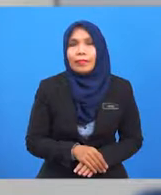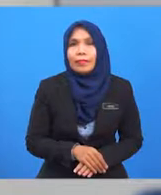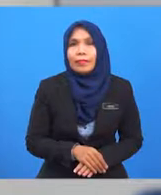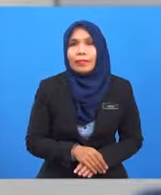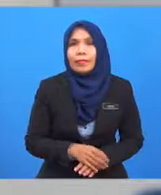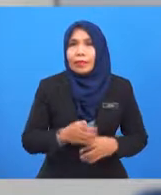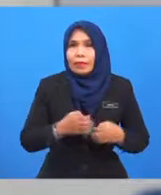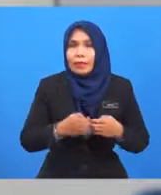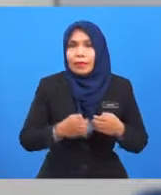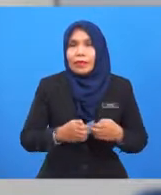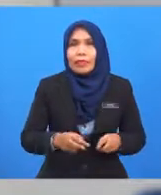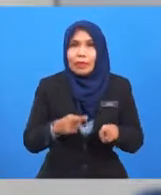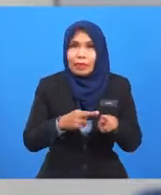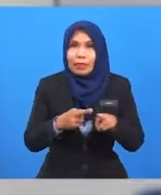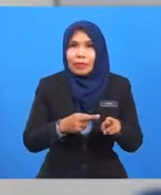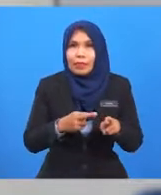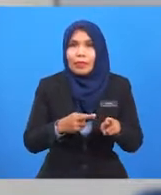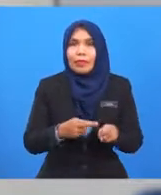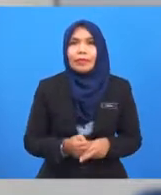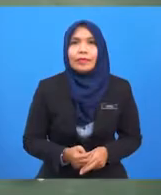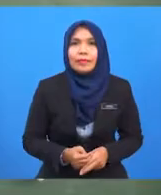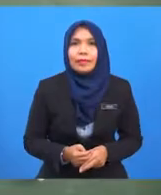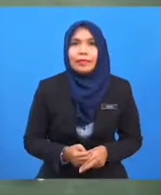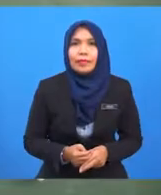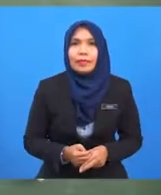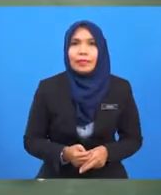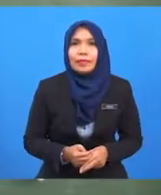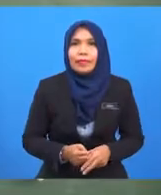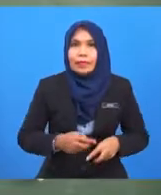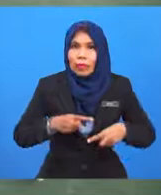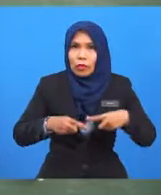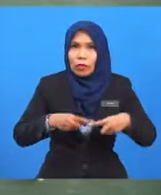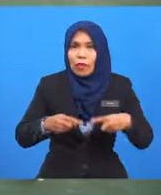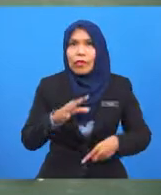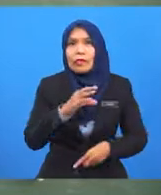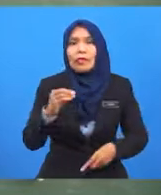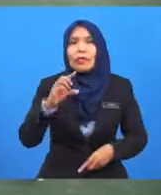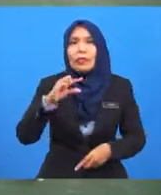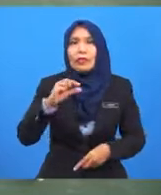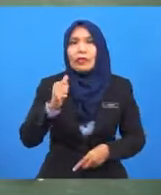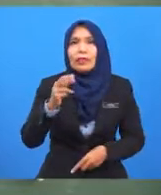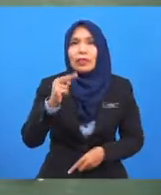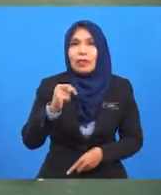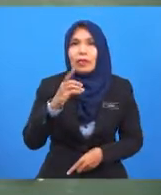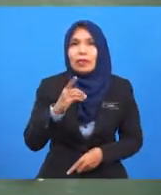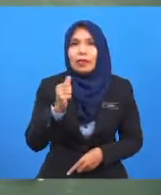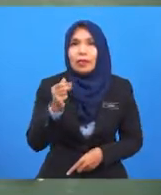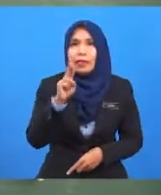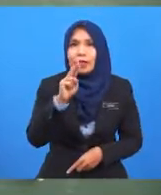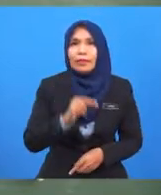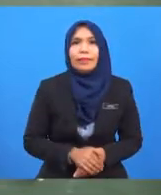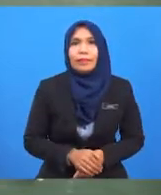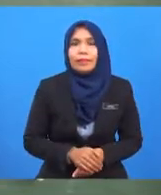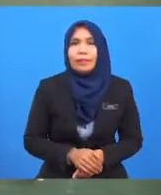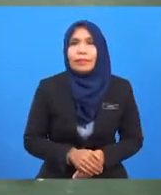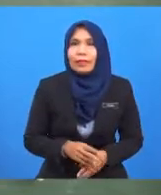Mesin ringkas yang seterusnya adalah roda dan gandar. Roda dan gandar